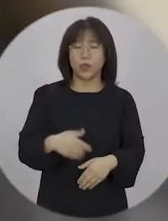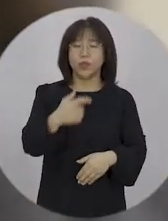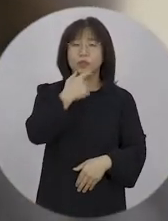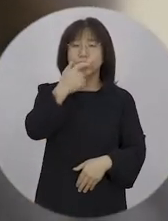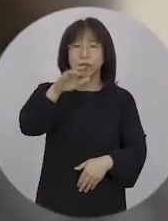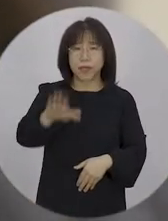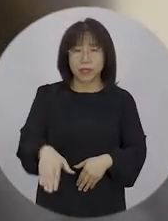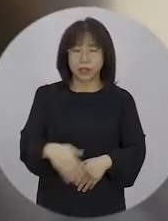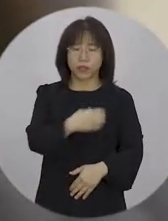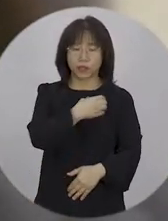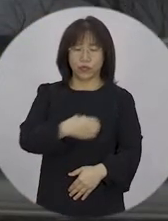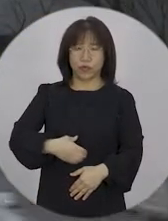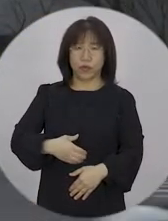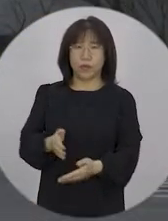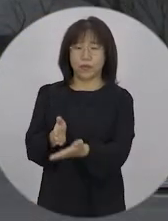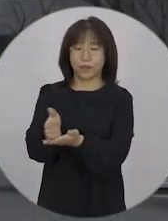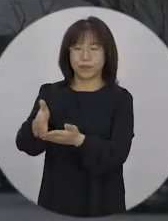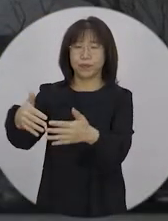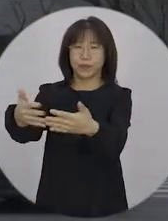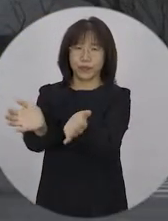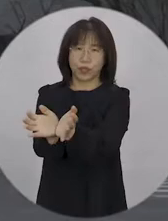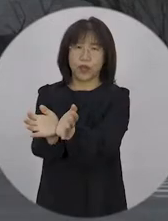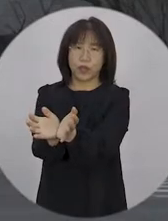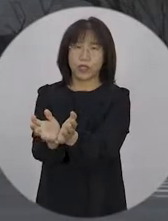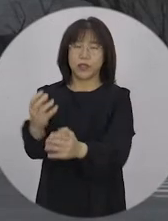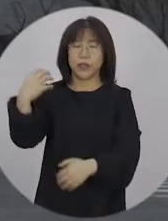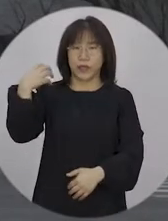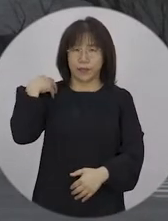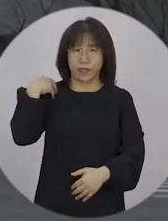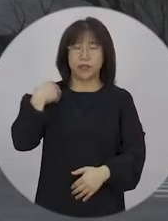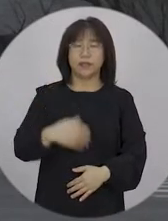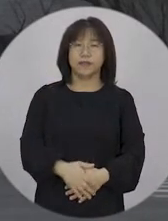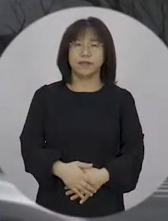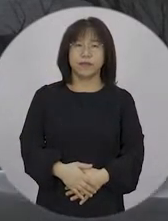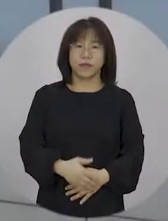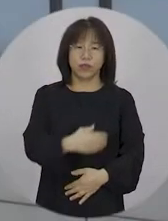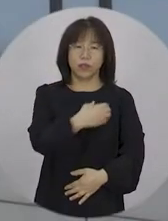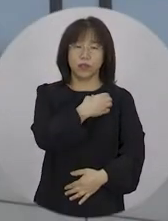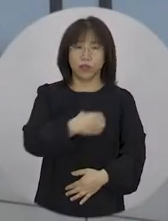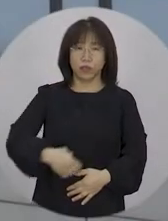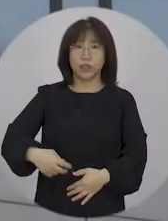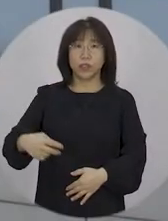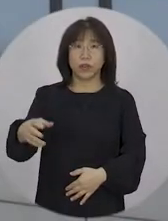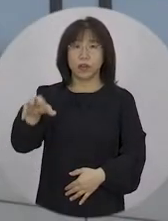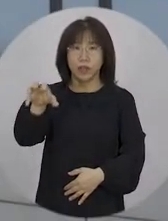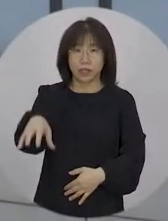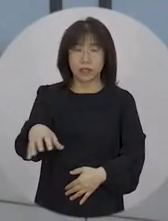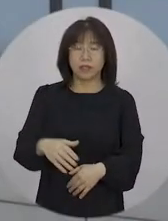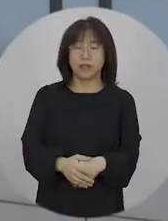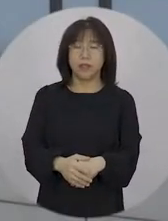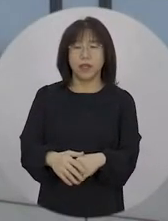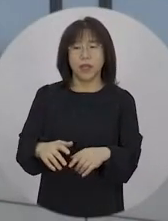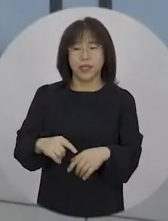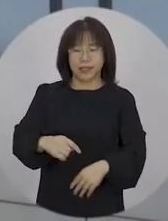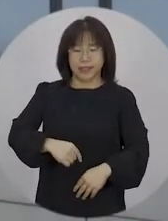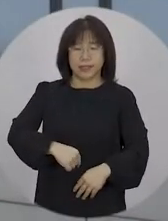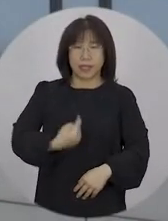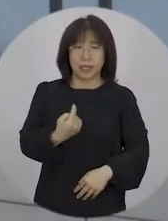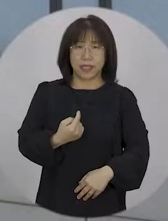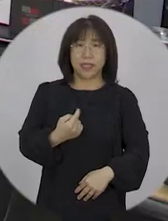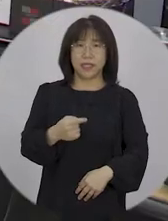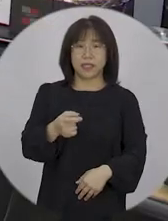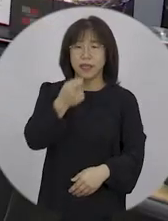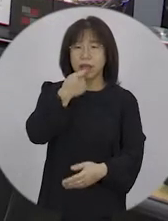전부 서에서 역학조사를 담당하게 됩니다 구청 전부 서 에서는 일반 관리 군에 해당하는 확진 자가 입력한